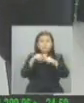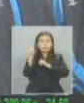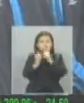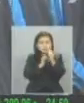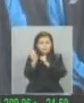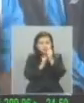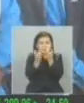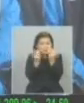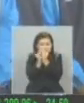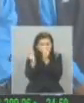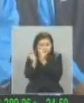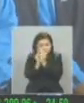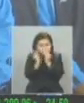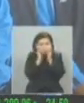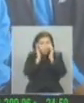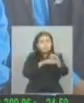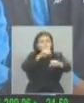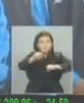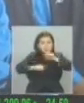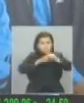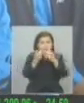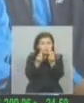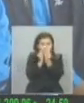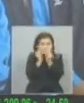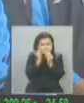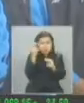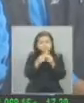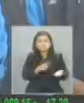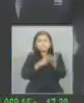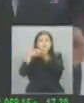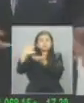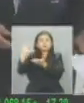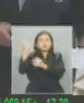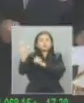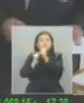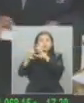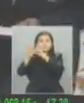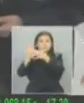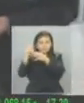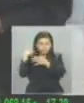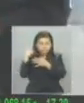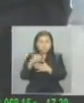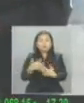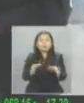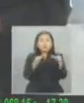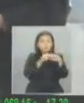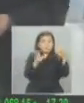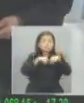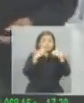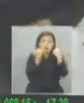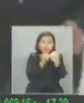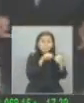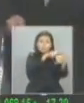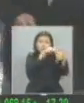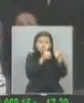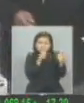ะสมคะแนนสำหรับนักปั่นที่จะร่วมแข่งขันโอลิมปิกเกมส์ด้วยสำหรับทีมนักปั่นไทยสมาคมตั้งความหวังว่